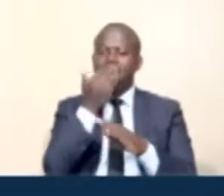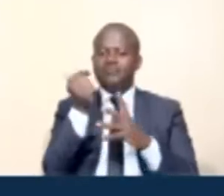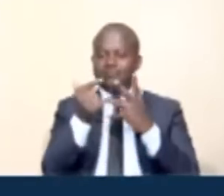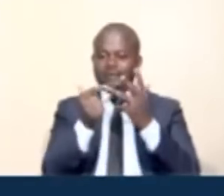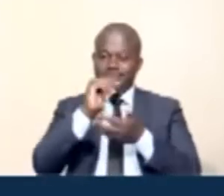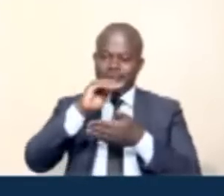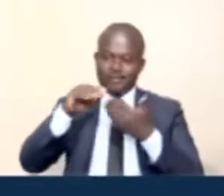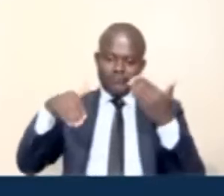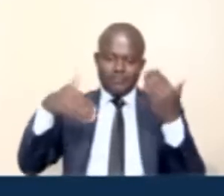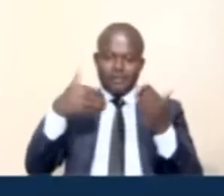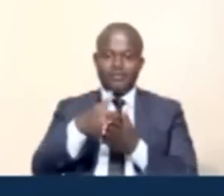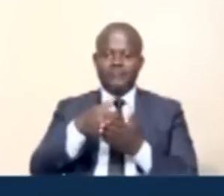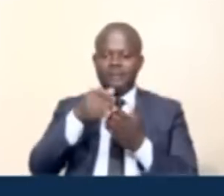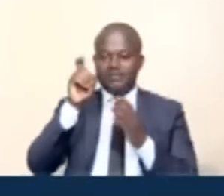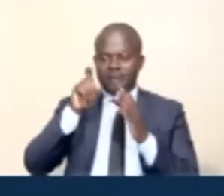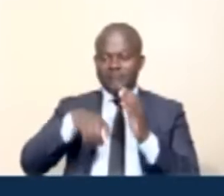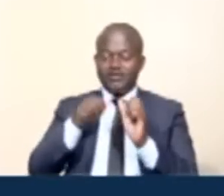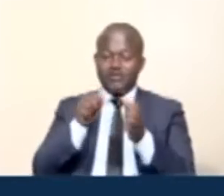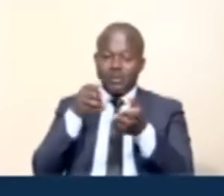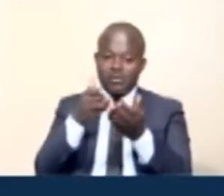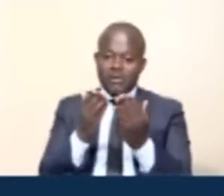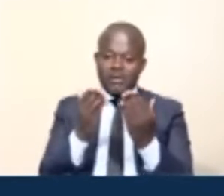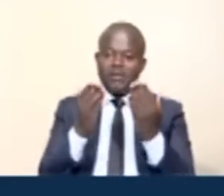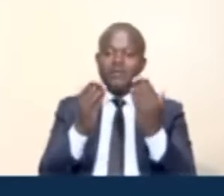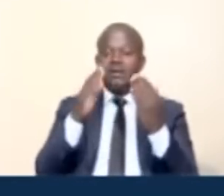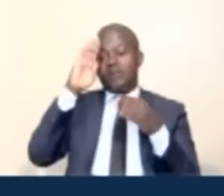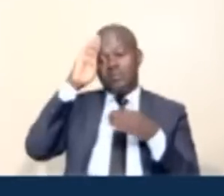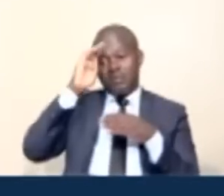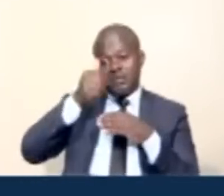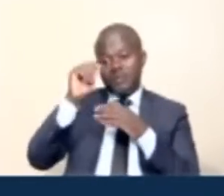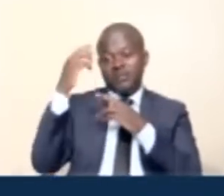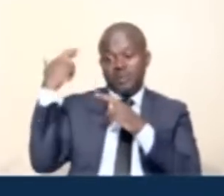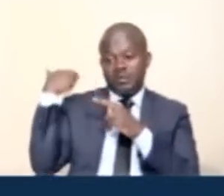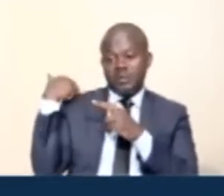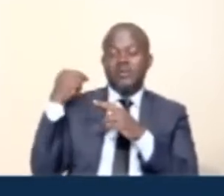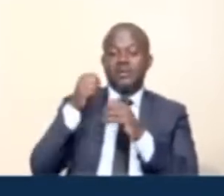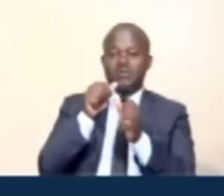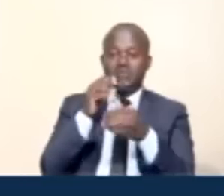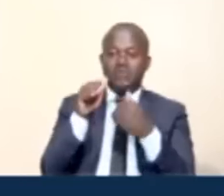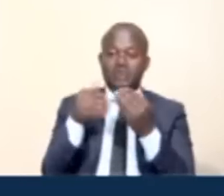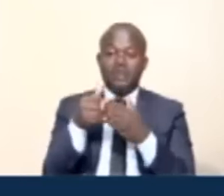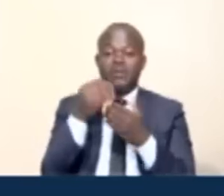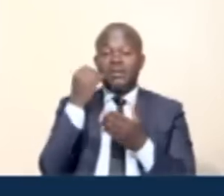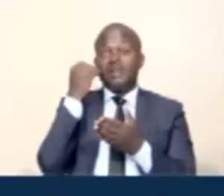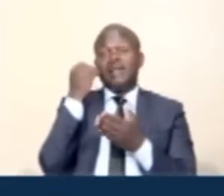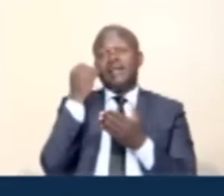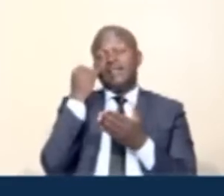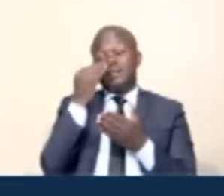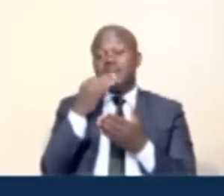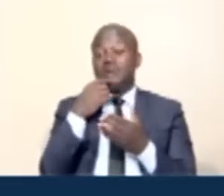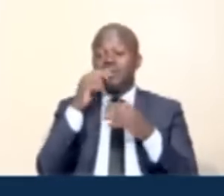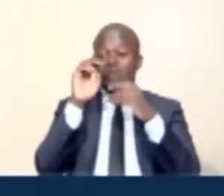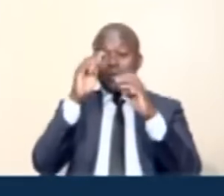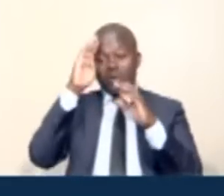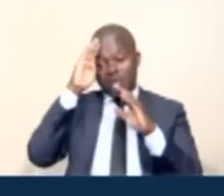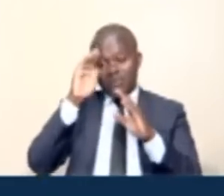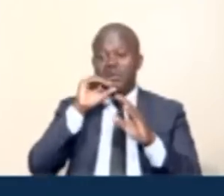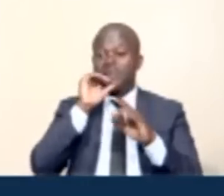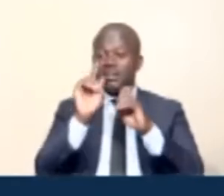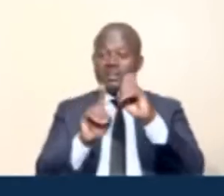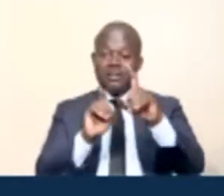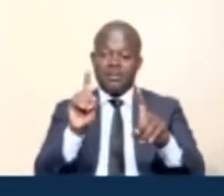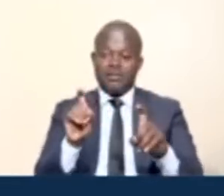rero bigomba gukurikiranwa polisi n'ibishinzwe kuzikurikirana, keka niba bavuga yuko na polisi batakizi